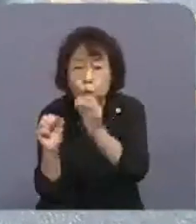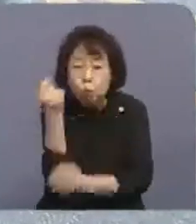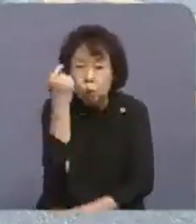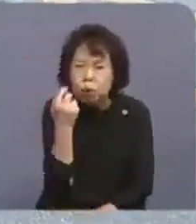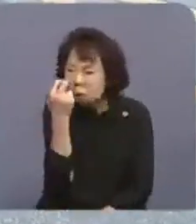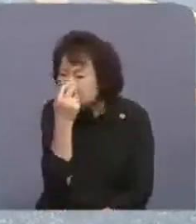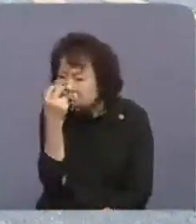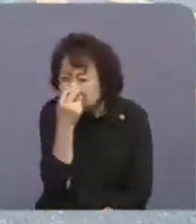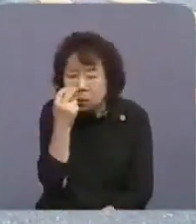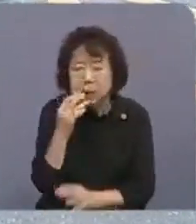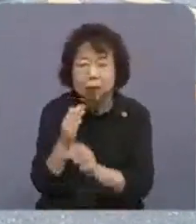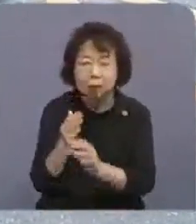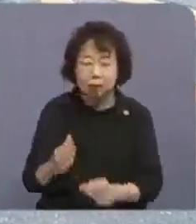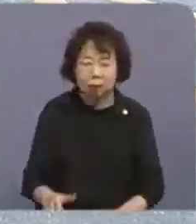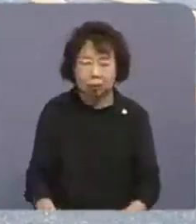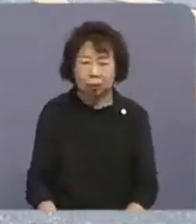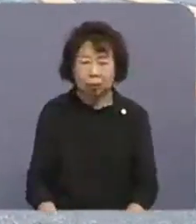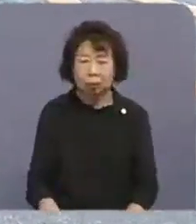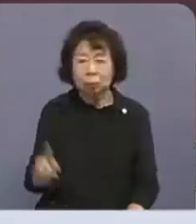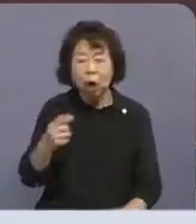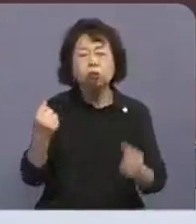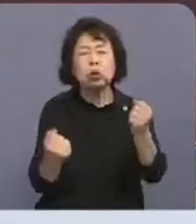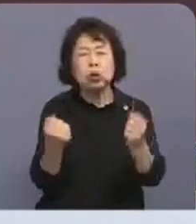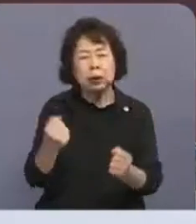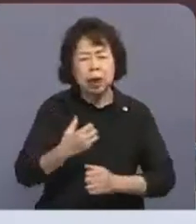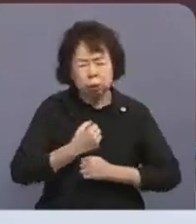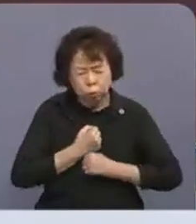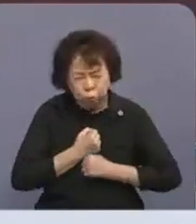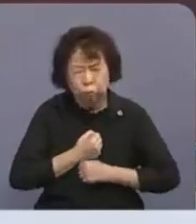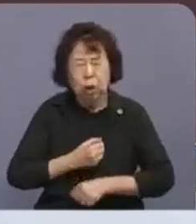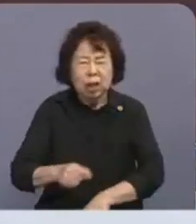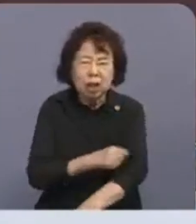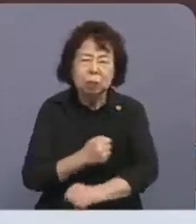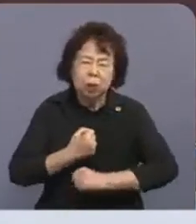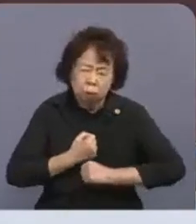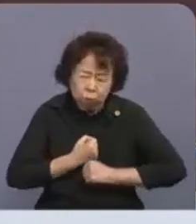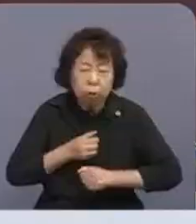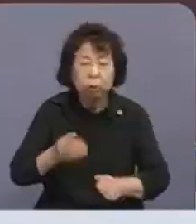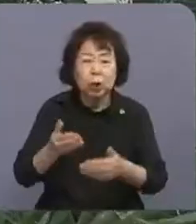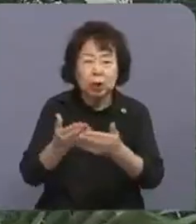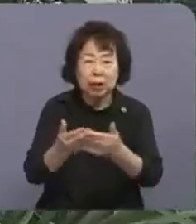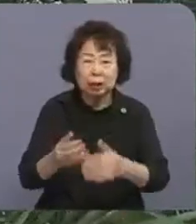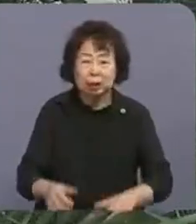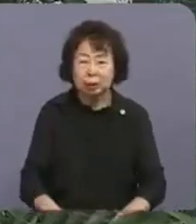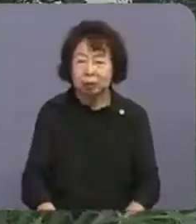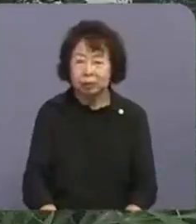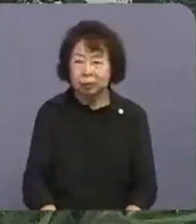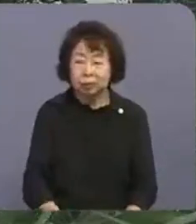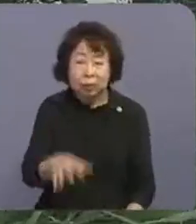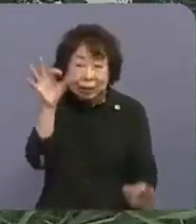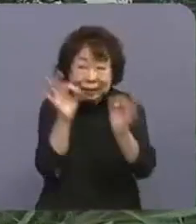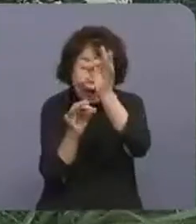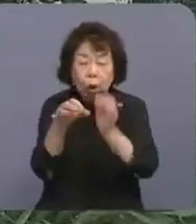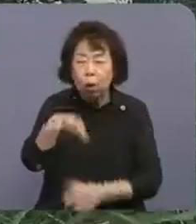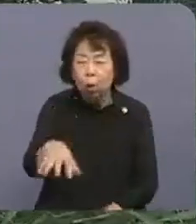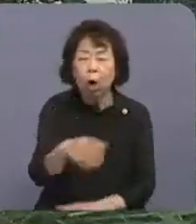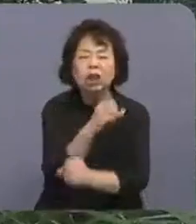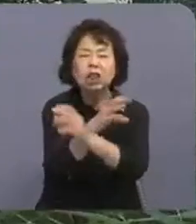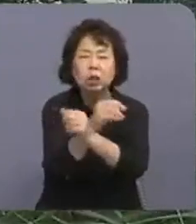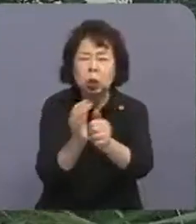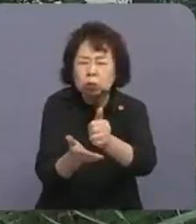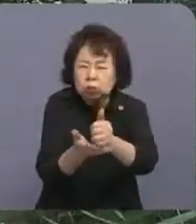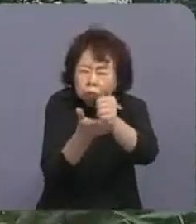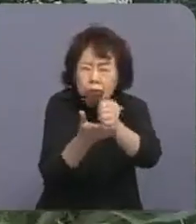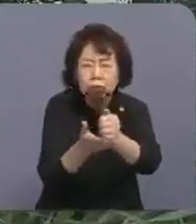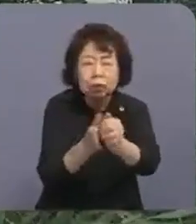분석에 들어갔습니다. 무엇보다 운전자의 주의가 필요하다고 경고했습니다. 이 사고 지점은 신호를